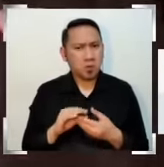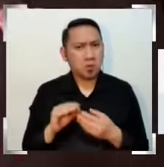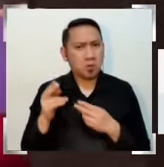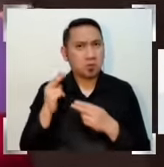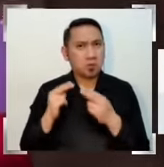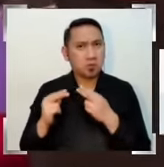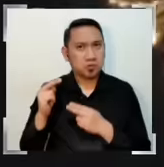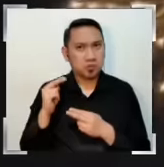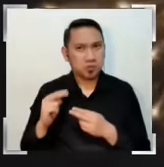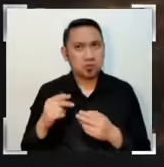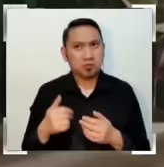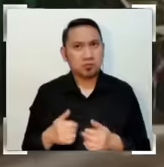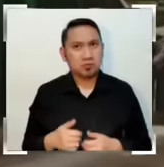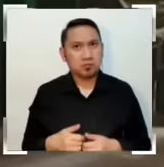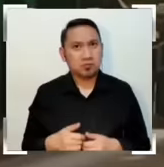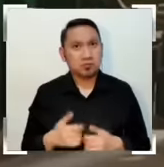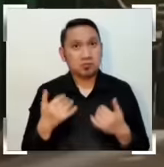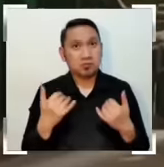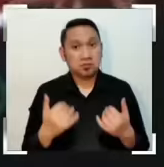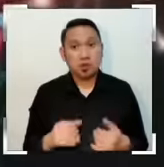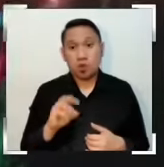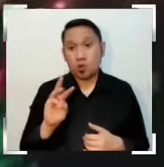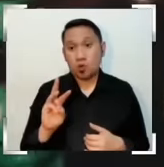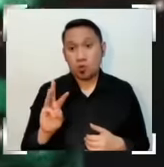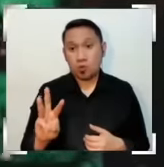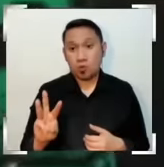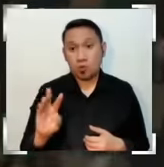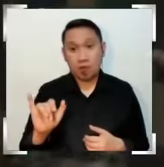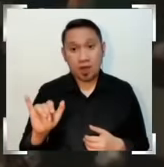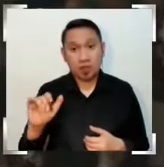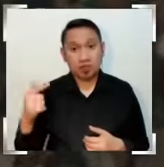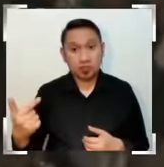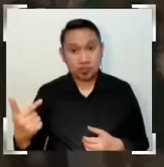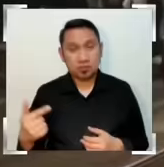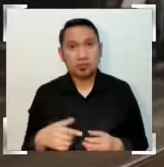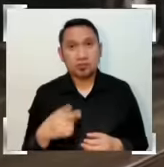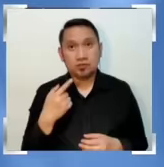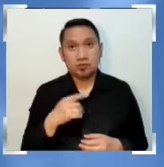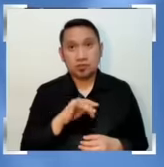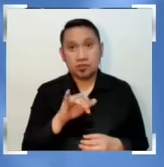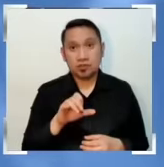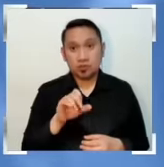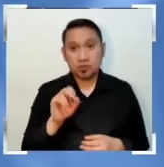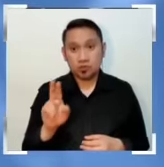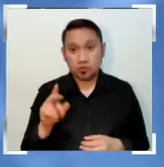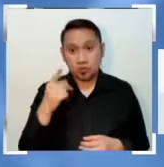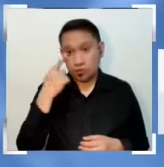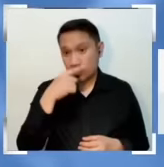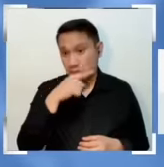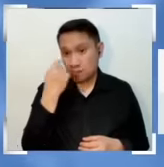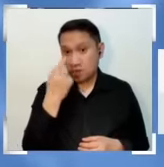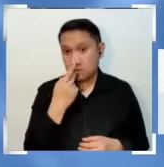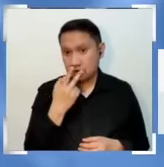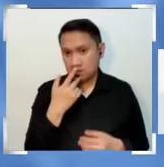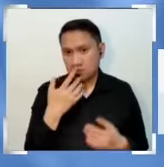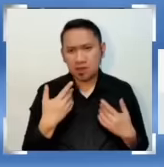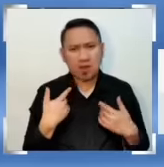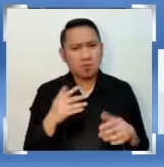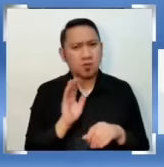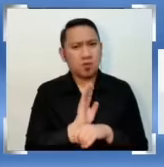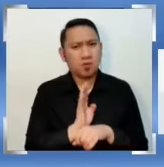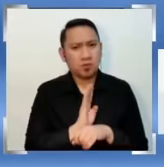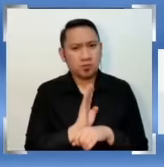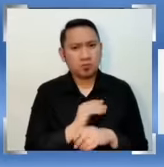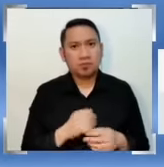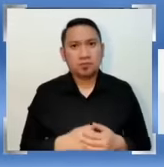album. Pinag-aaralan naman ng YG Entertainment ang offer para kay Jisoo ng Blackpink. Pare sa pelikulang Omniscient